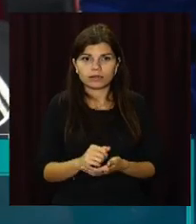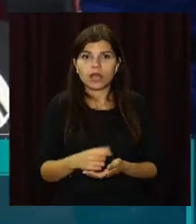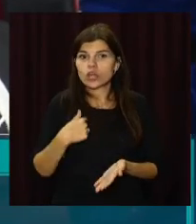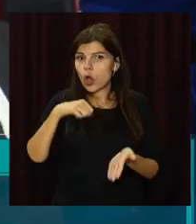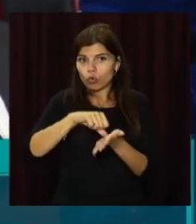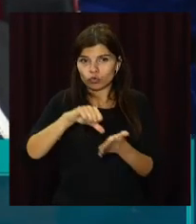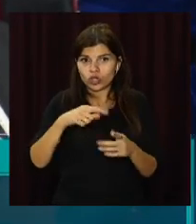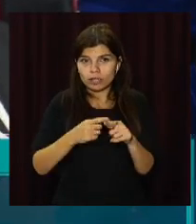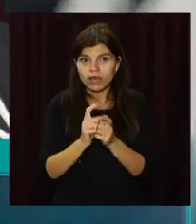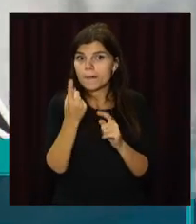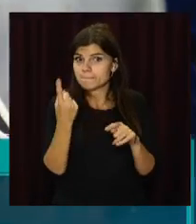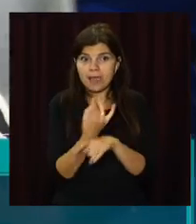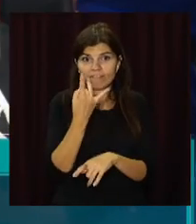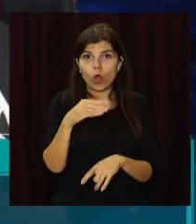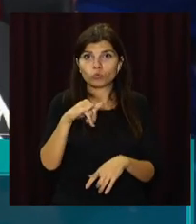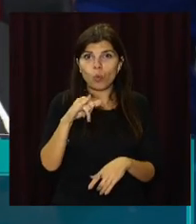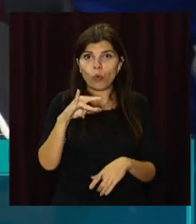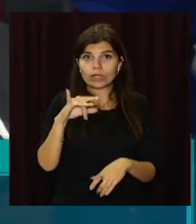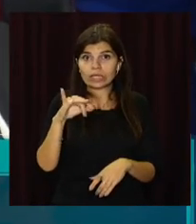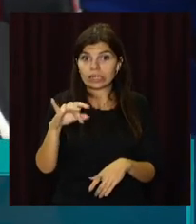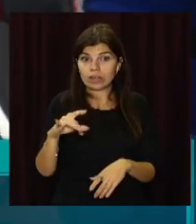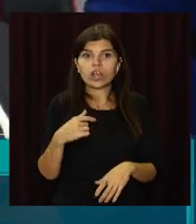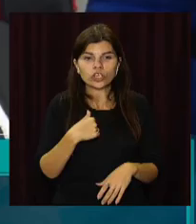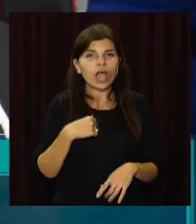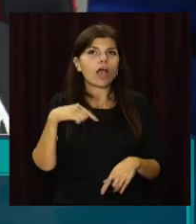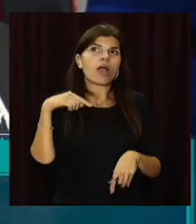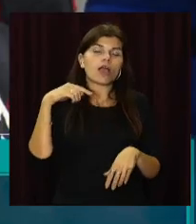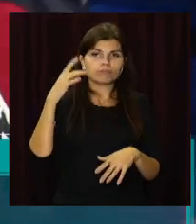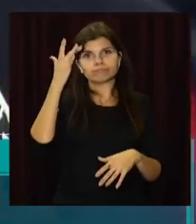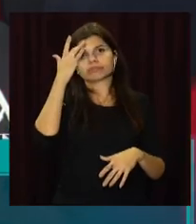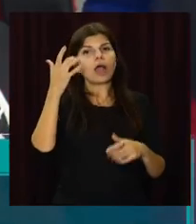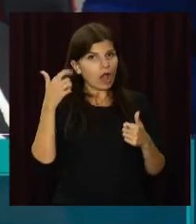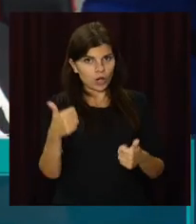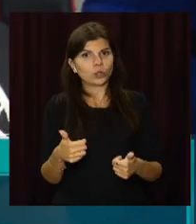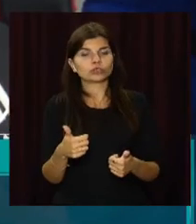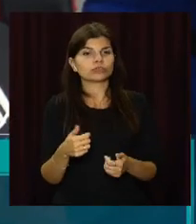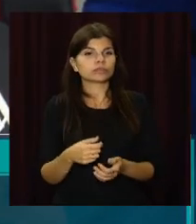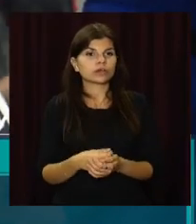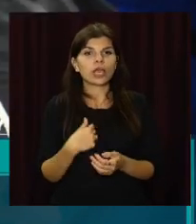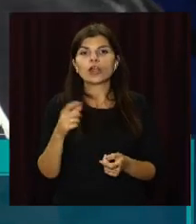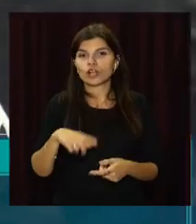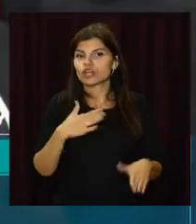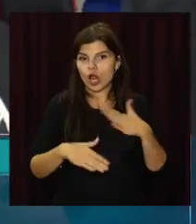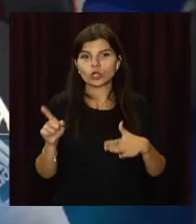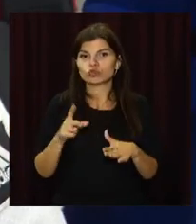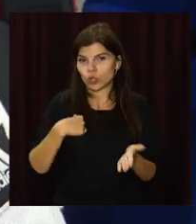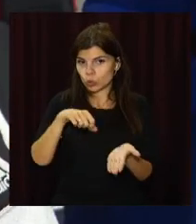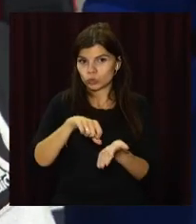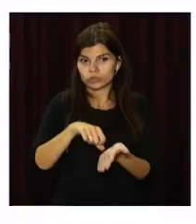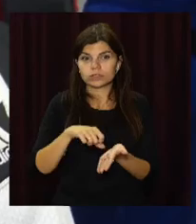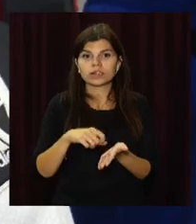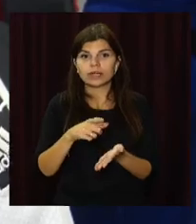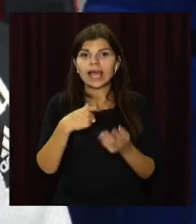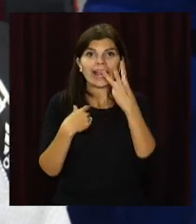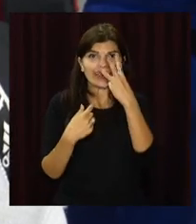турнірі перший раз. Впечатлення хороші. Я навіть рада, що я участвую. 3 схватки я вже